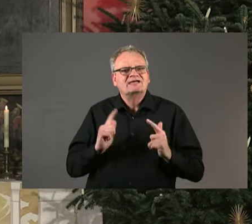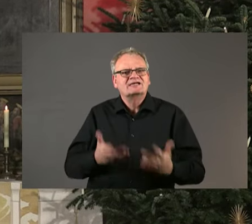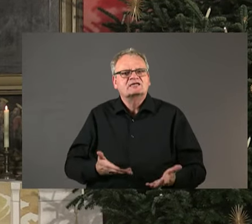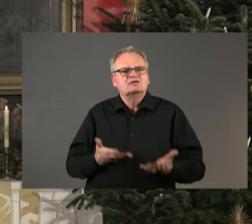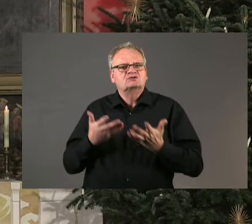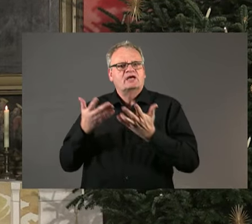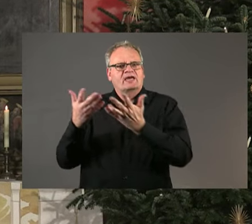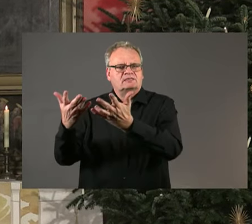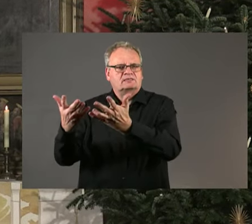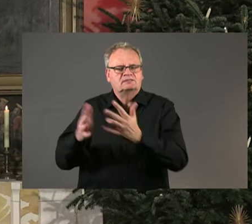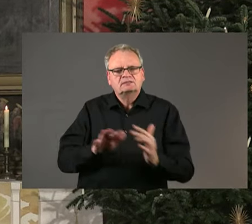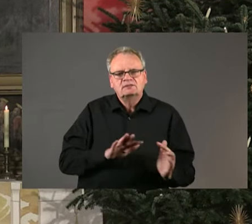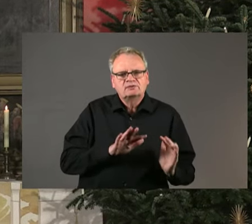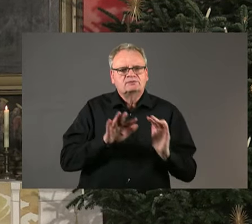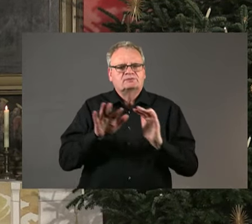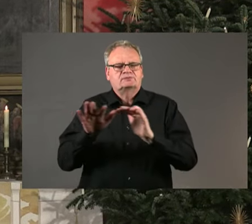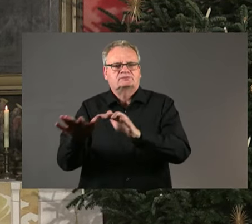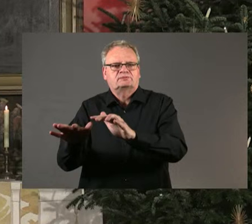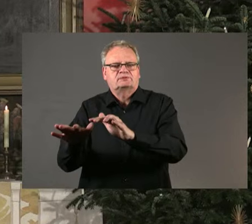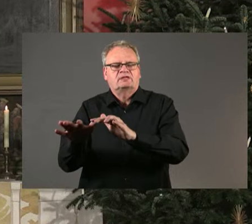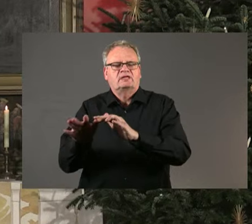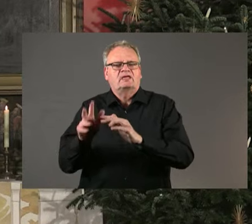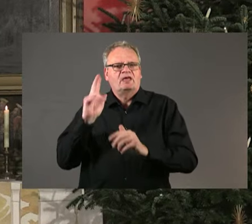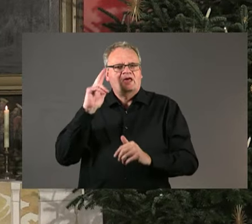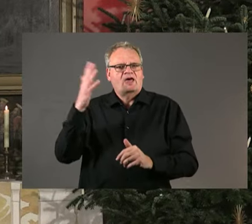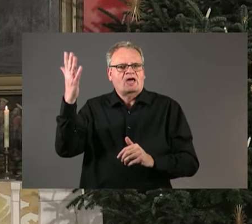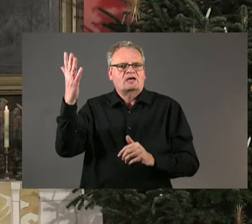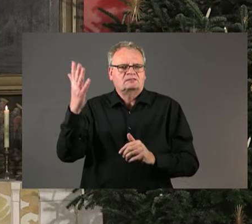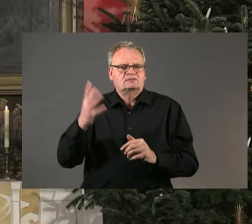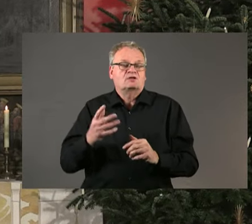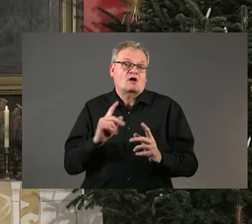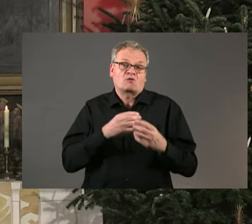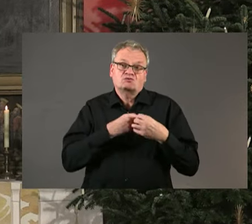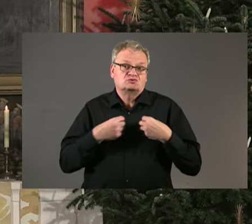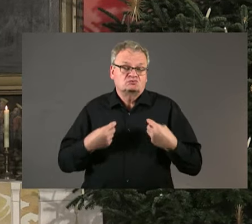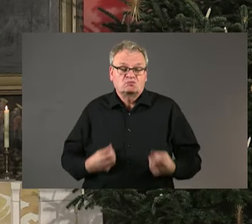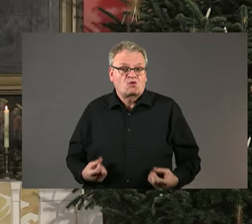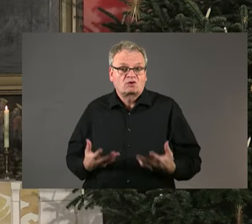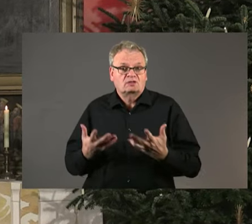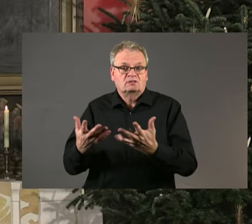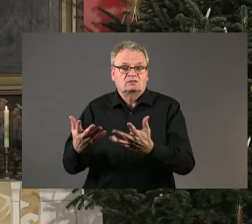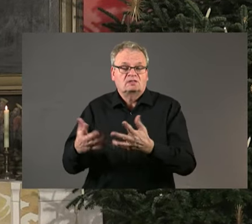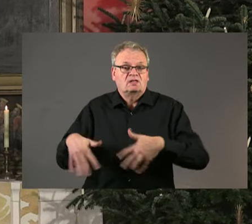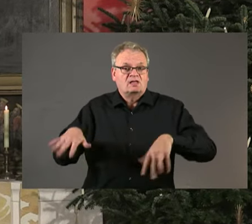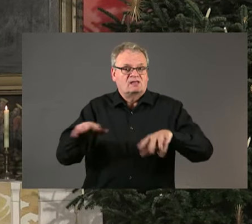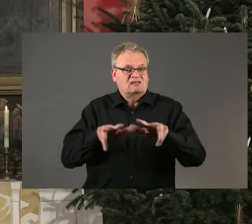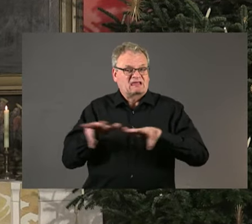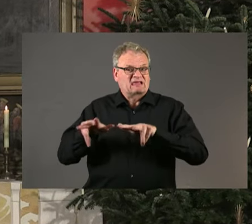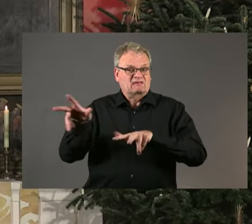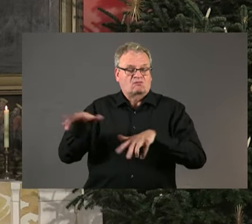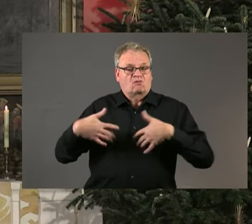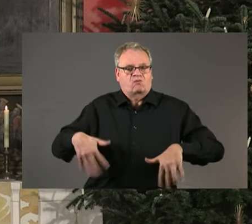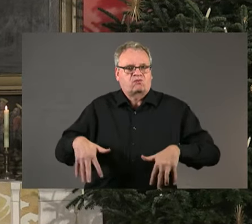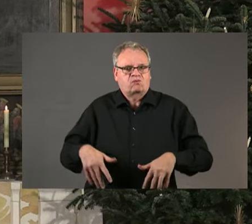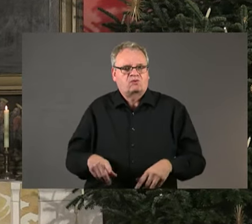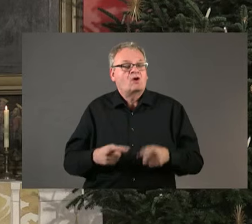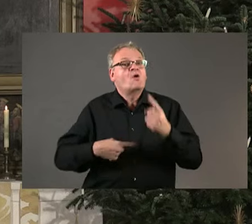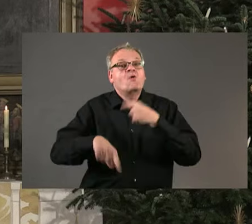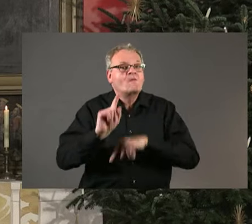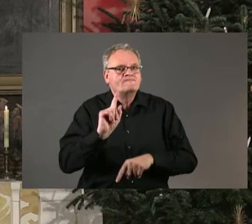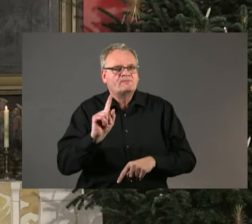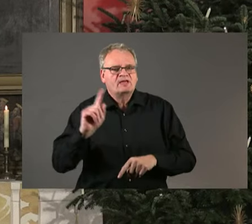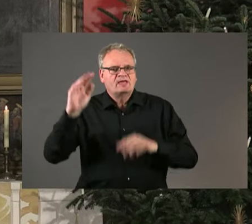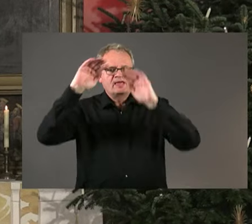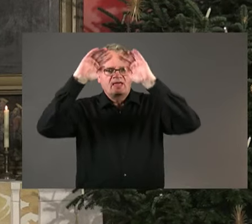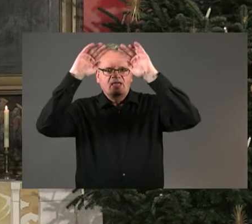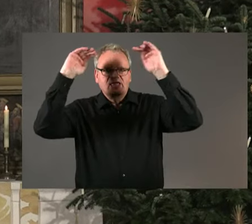seine Vorhöfe. Betet an den Herrn in heiligem Schmuck. Es fürchte ihn alle Welt. Der Himmel freue sich und